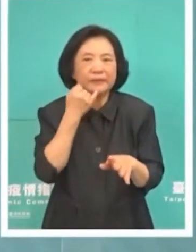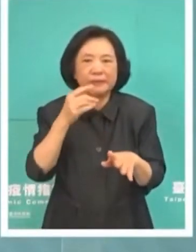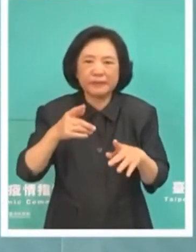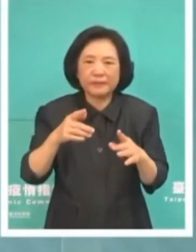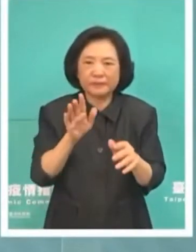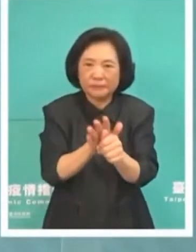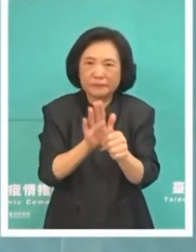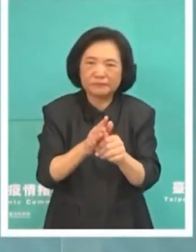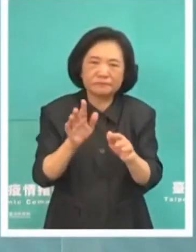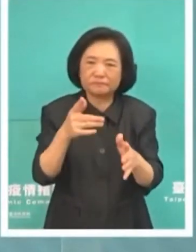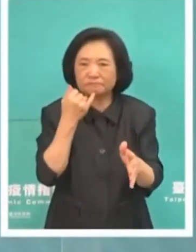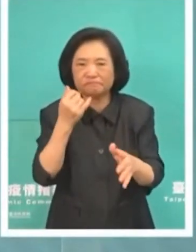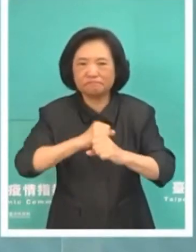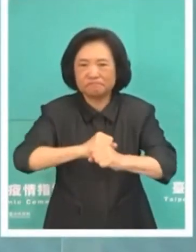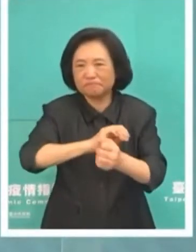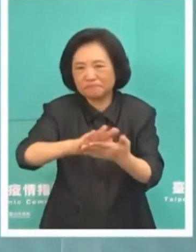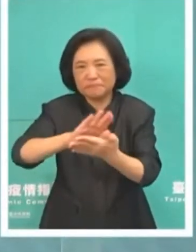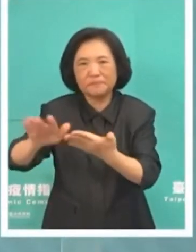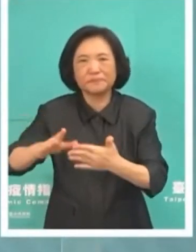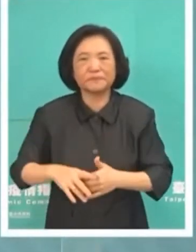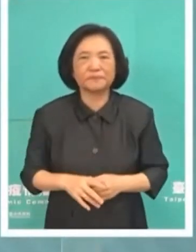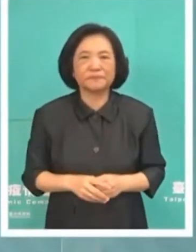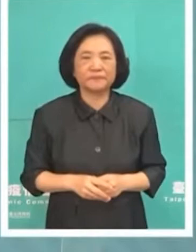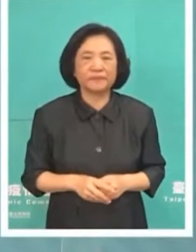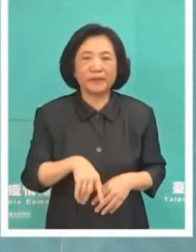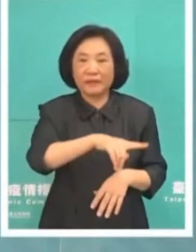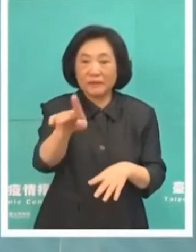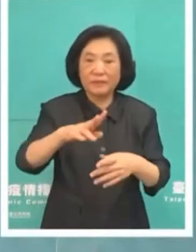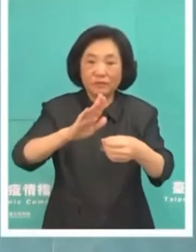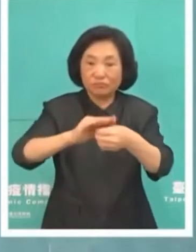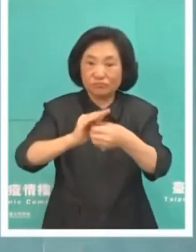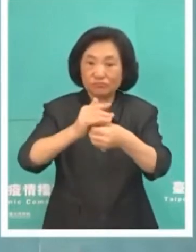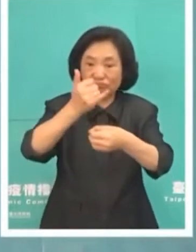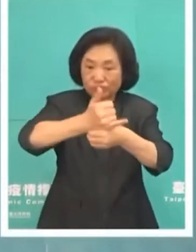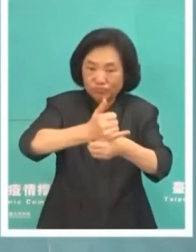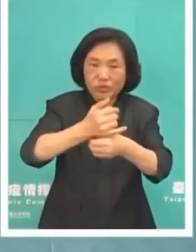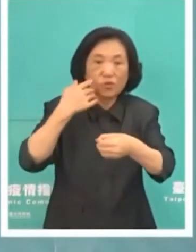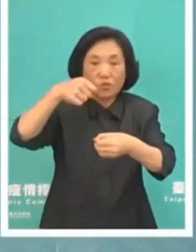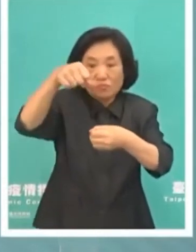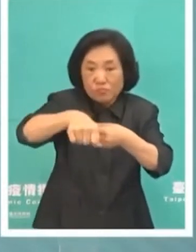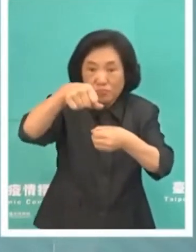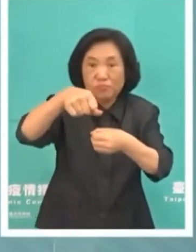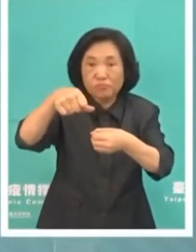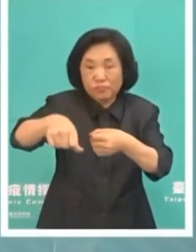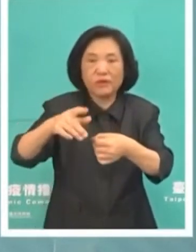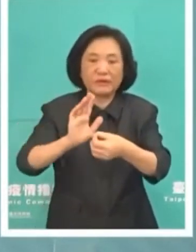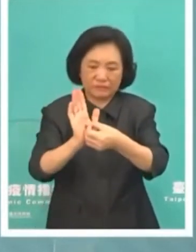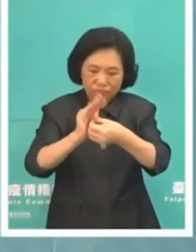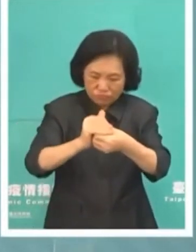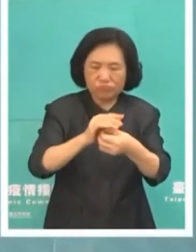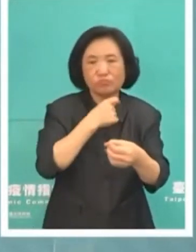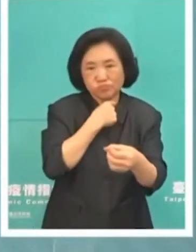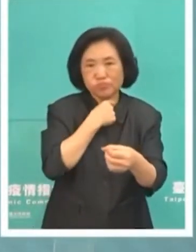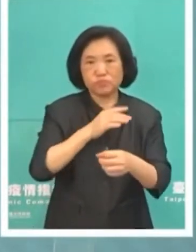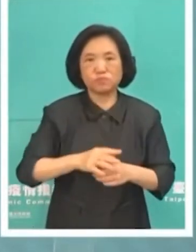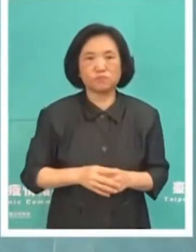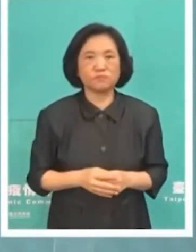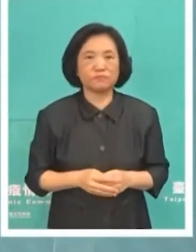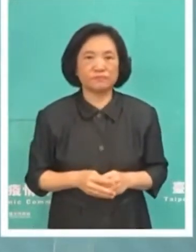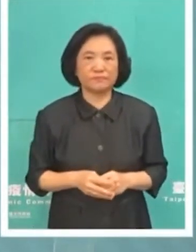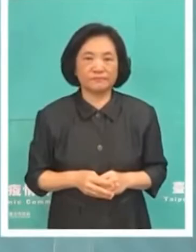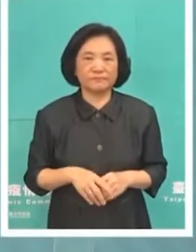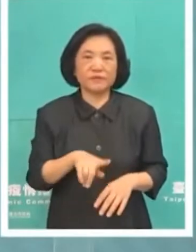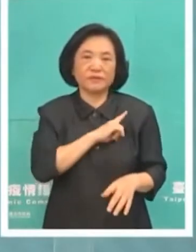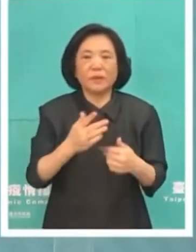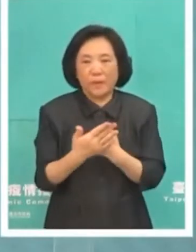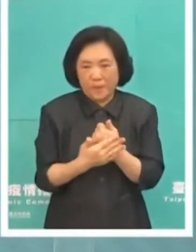哈。所以就拜托大家哦，那个坐式马桶哦，冲水之前先把马桶盖盖上去，这也